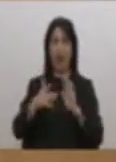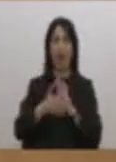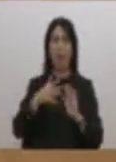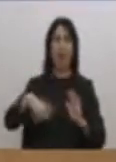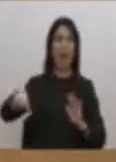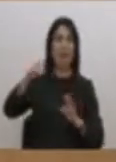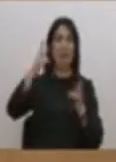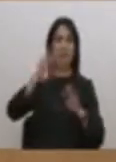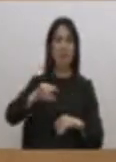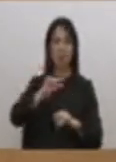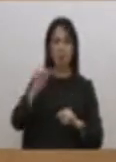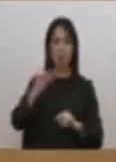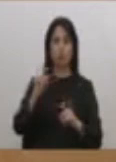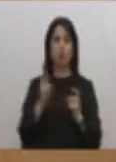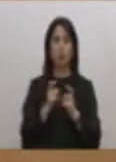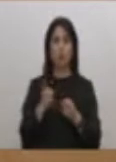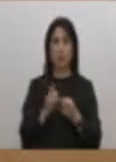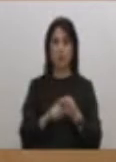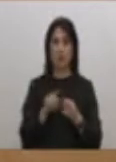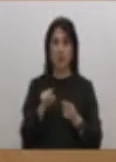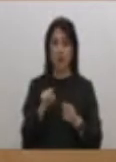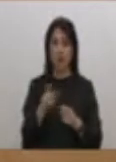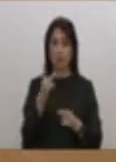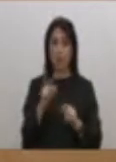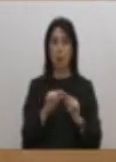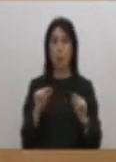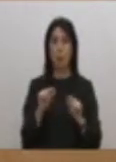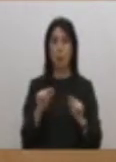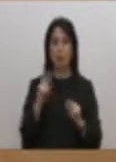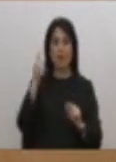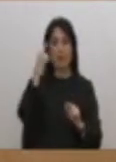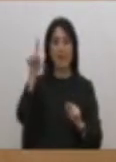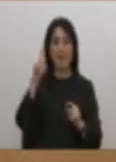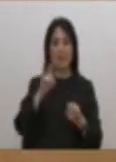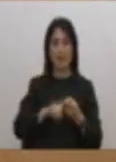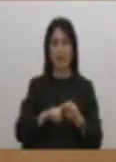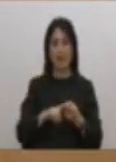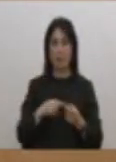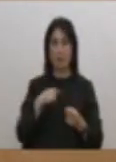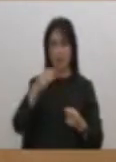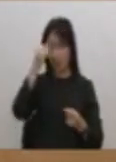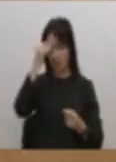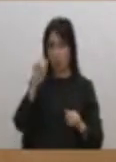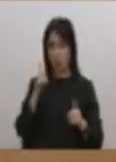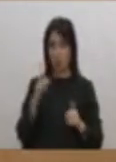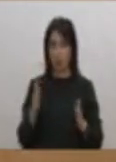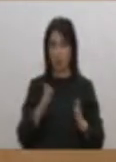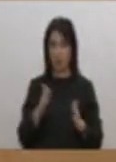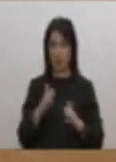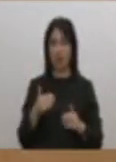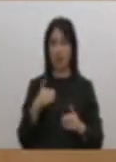ის დანარჩენი პუნქტი ჩხუბს ეხება. Და აი ეს ორი პუნქტი იდეას ეხება. Და ჩემი აზრით, როგორც